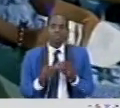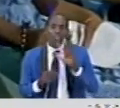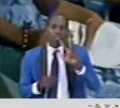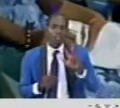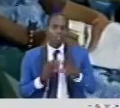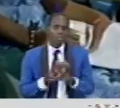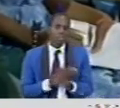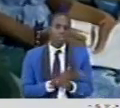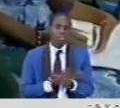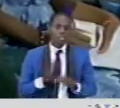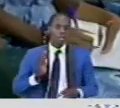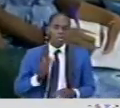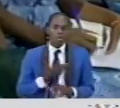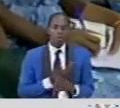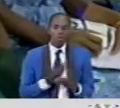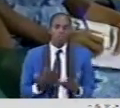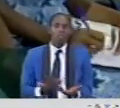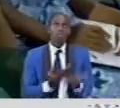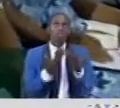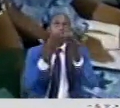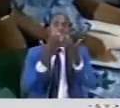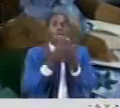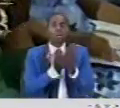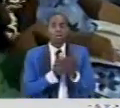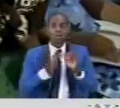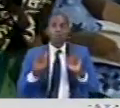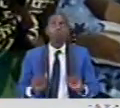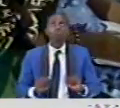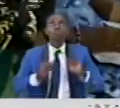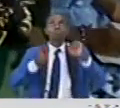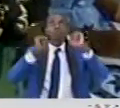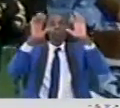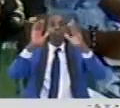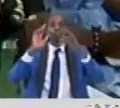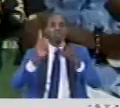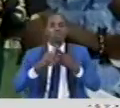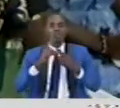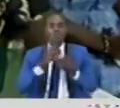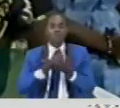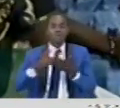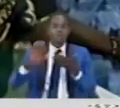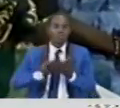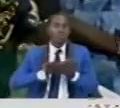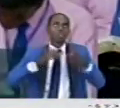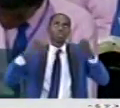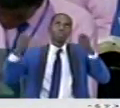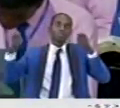Notre sacrifice est soumission à la souveraineté divine.